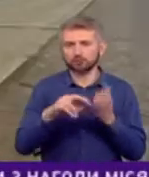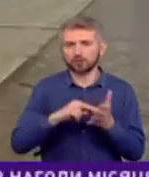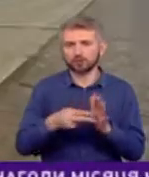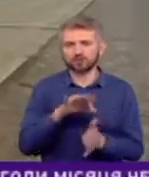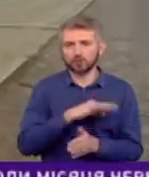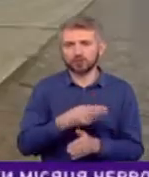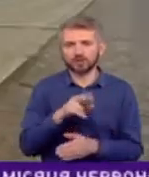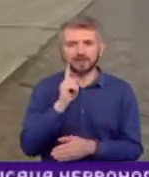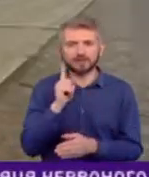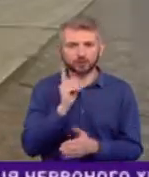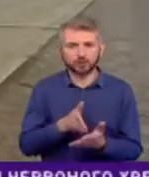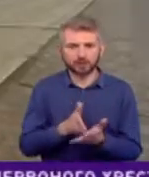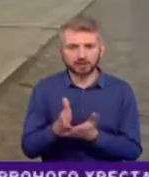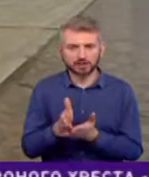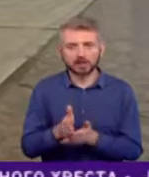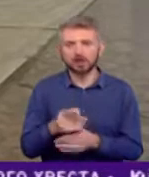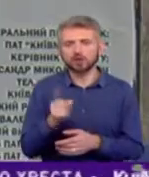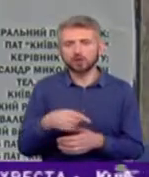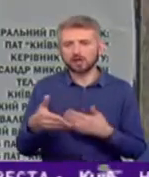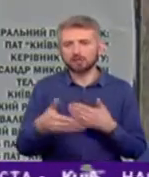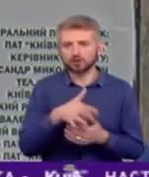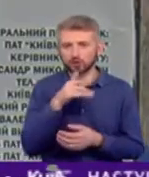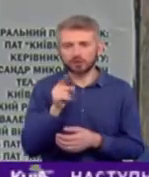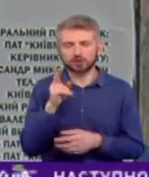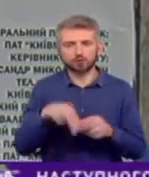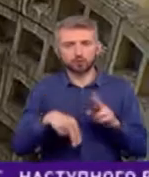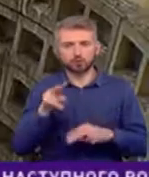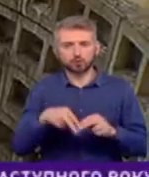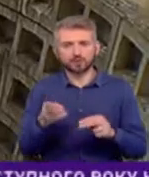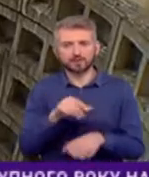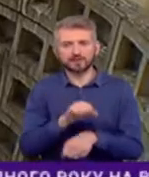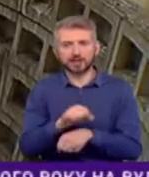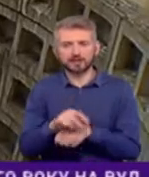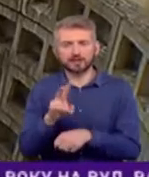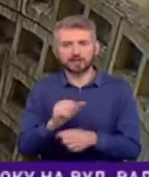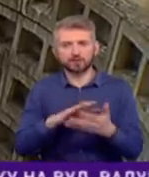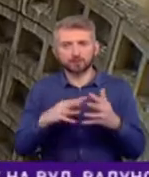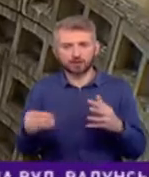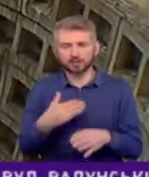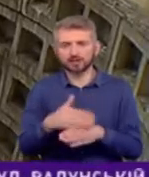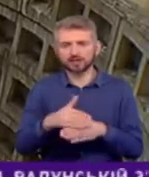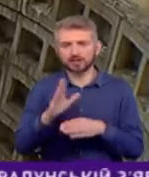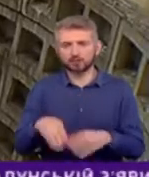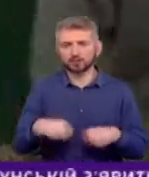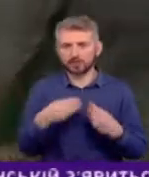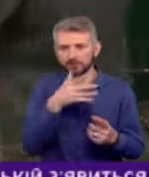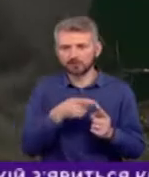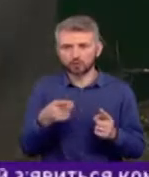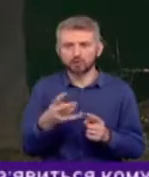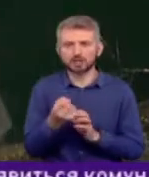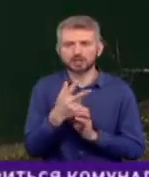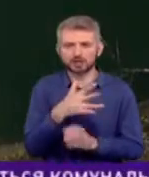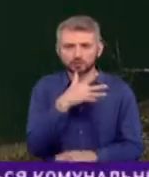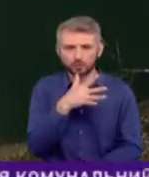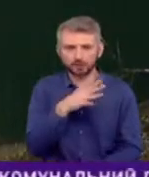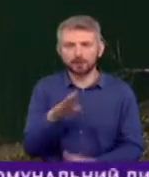використати для зеленої гілки. Поміж найближчими роками там добудують дві станції на виноградар. Кредити надаватимуть строком на 13